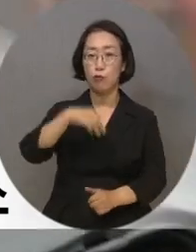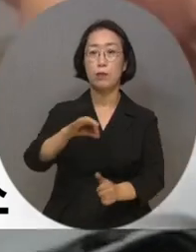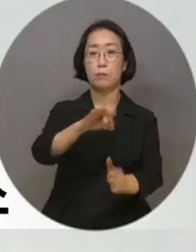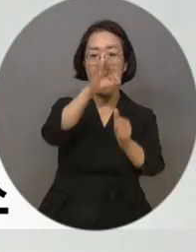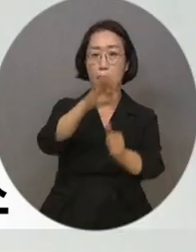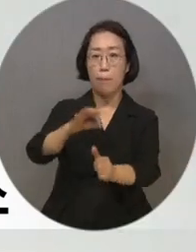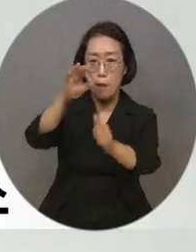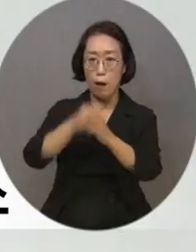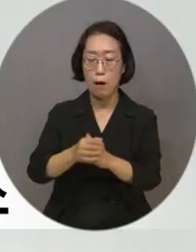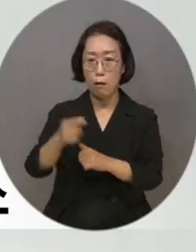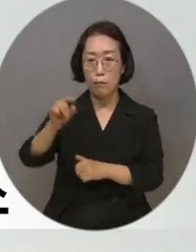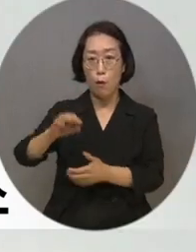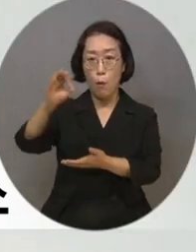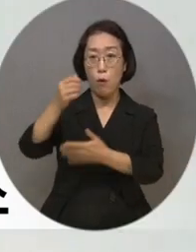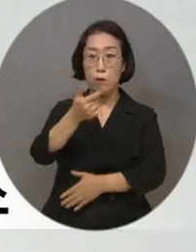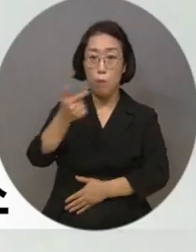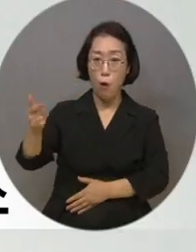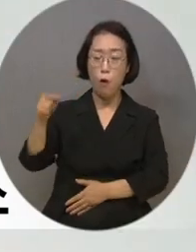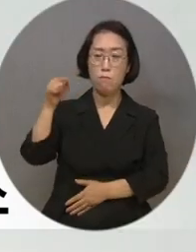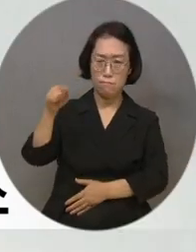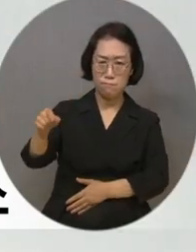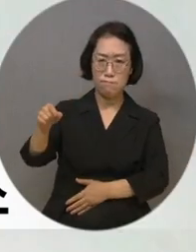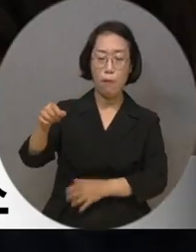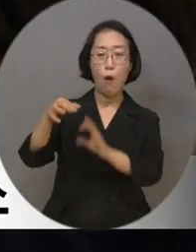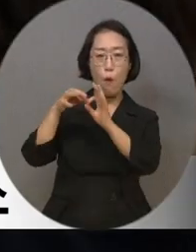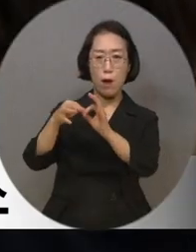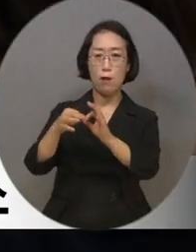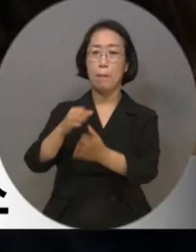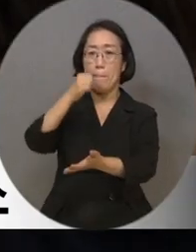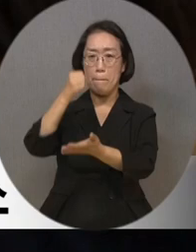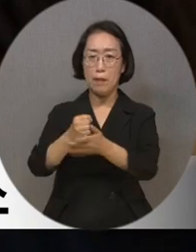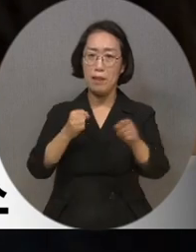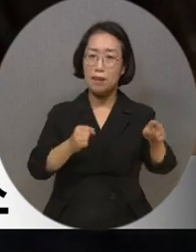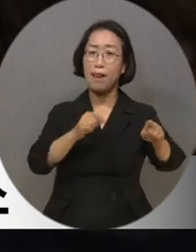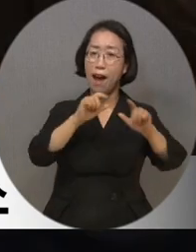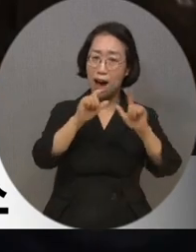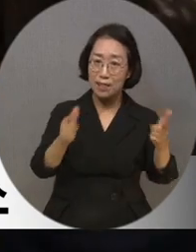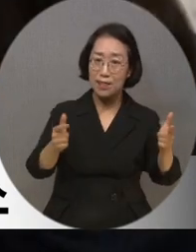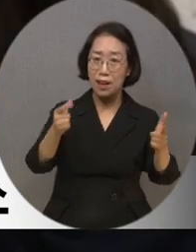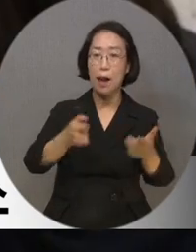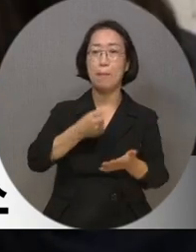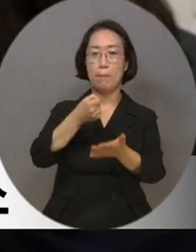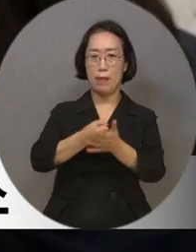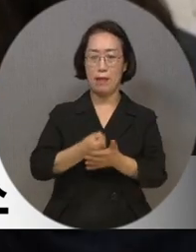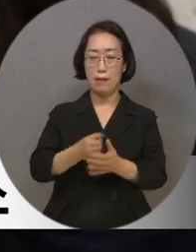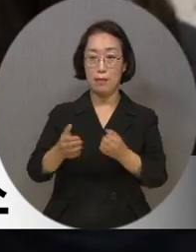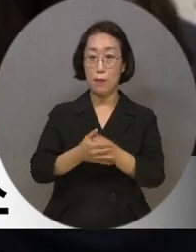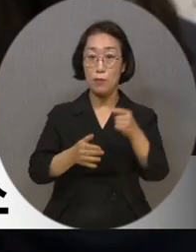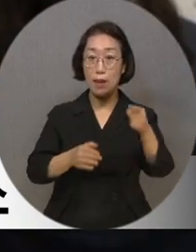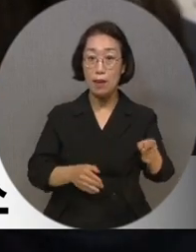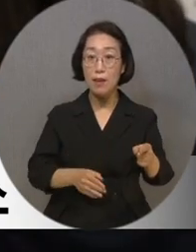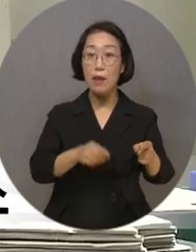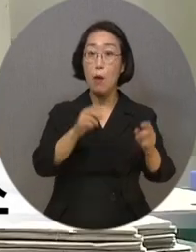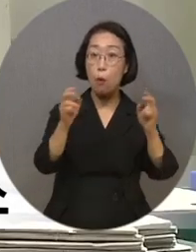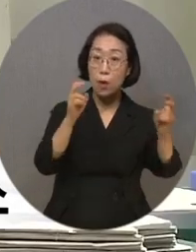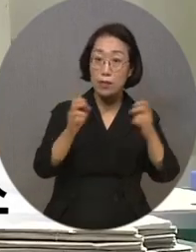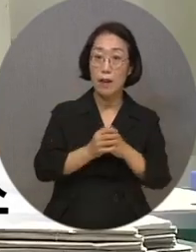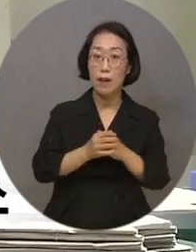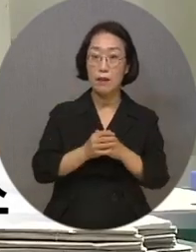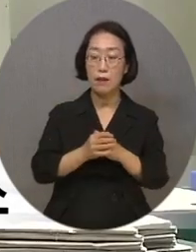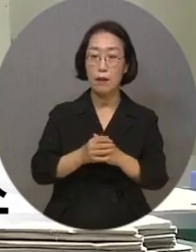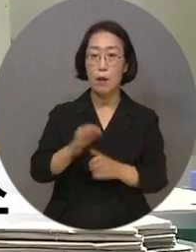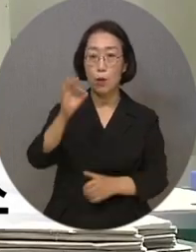B씨의 사업주는 통상 임금을 더 많이 지급하는 C회사라고 판단했습니다. 이에 B씨를 A회사의 장애인